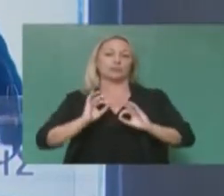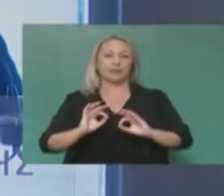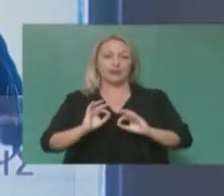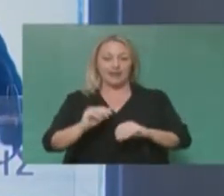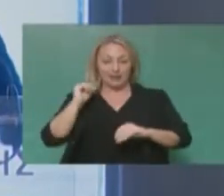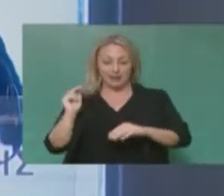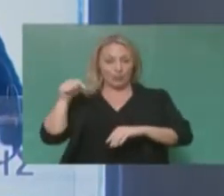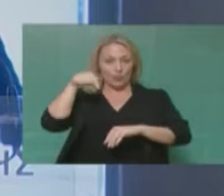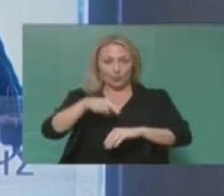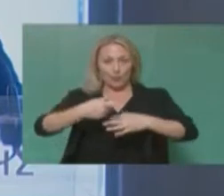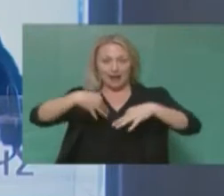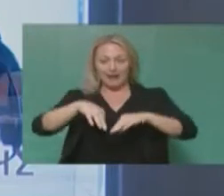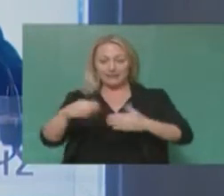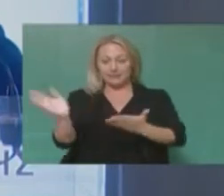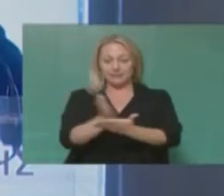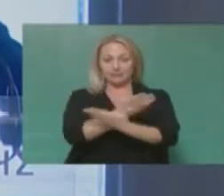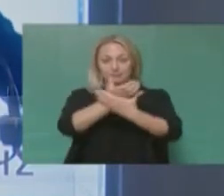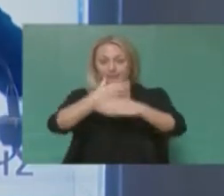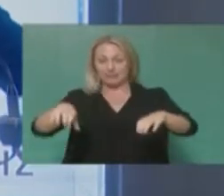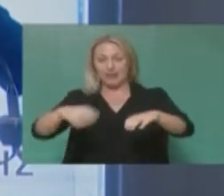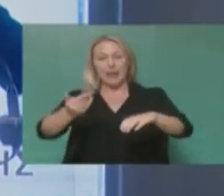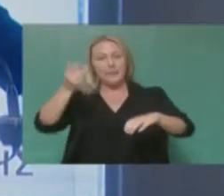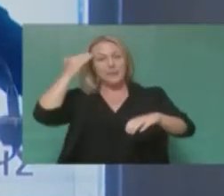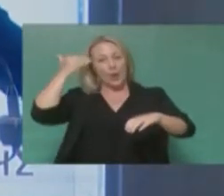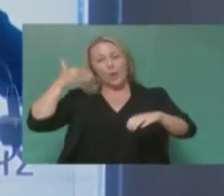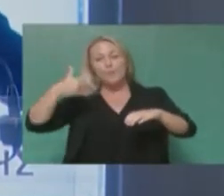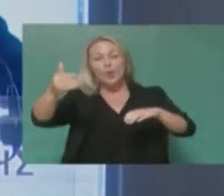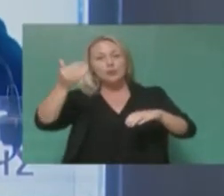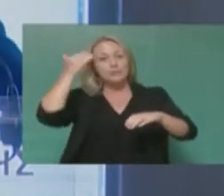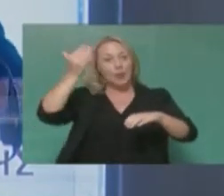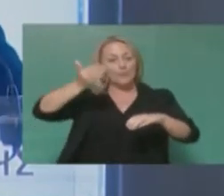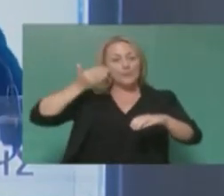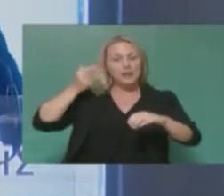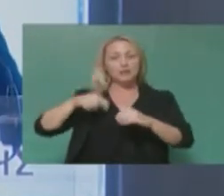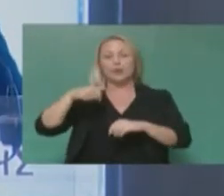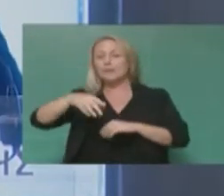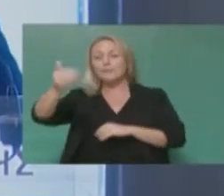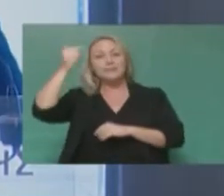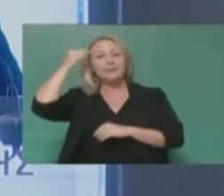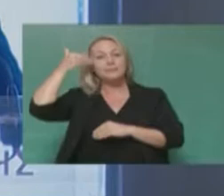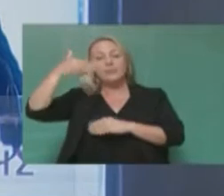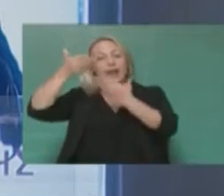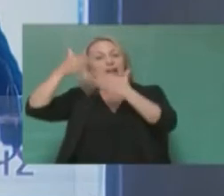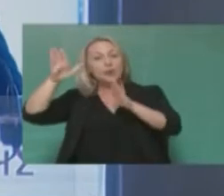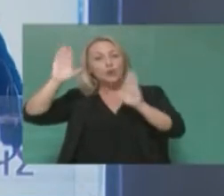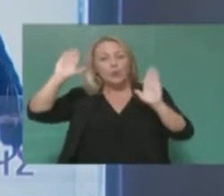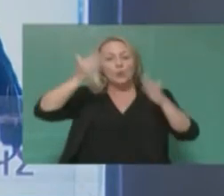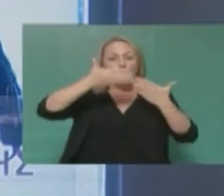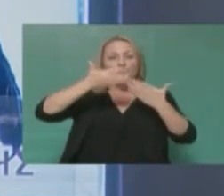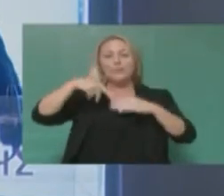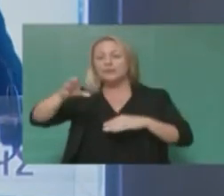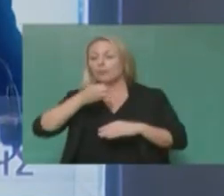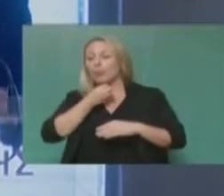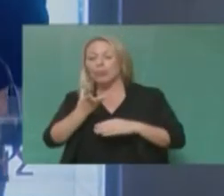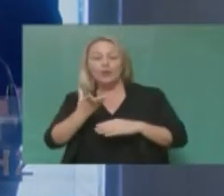σε προοδευτικούς και συντηρητικούς, σε ανοιχτόμυαλους και φοβικούς, σε πατριώτες και προδότες.